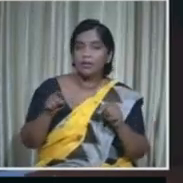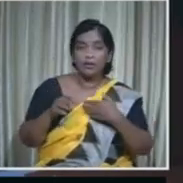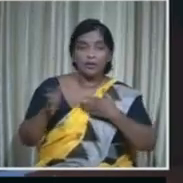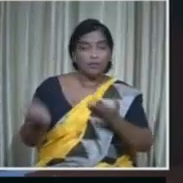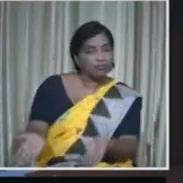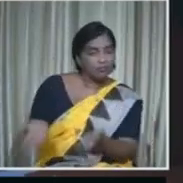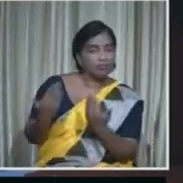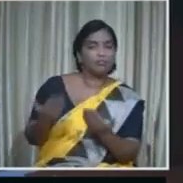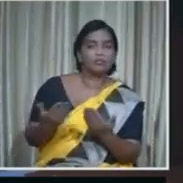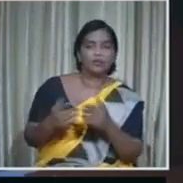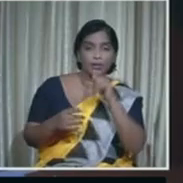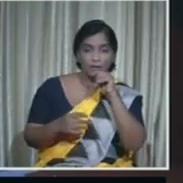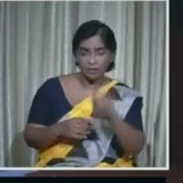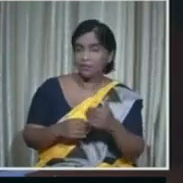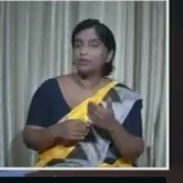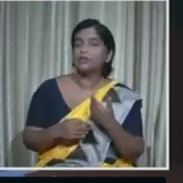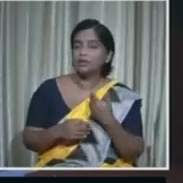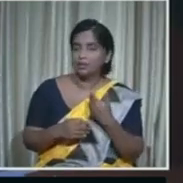පෙළඹවීමක් කිසිසේත්ම